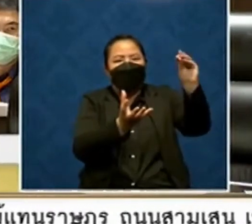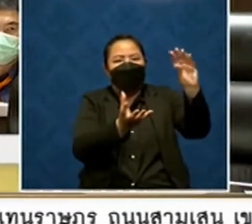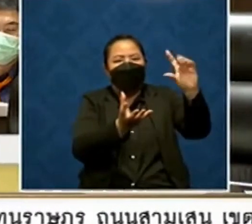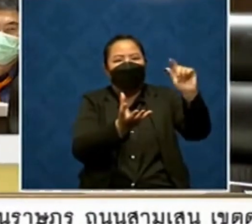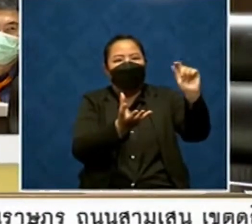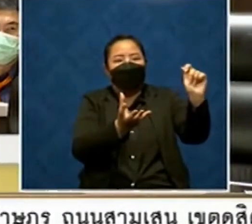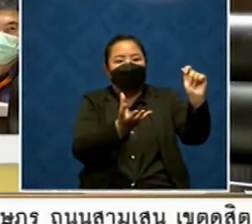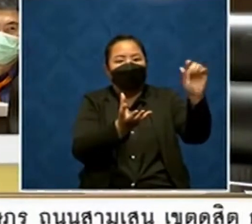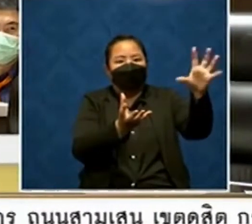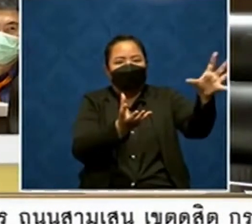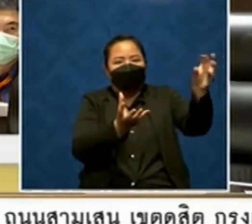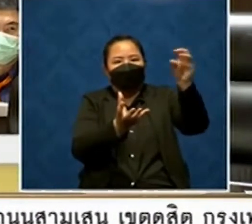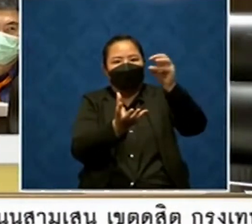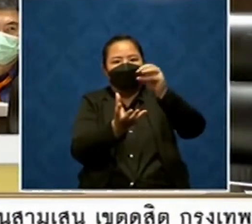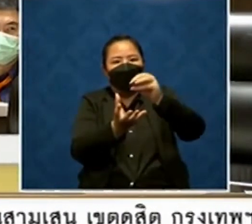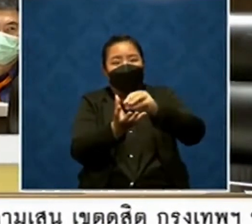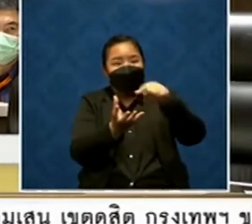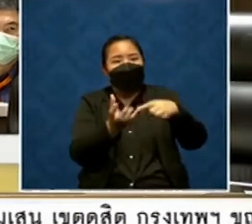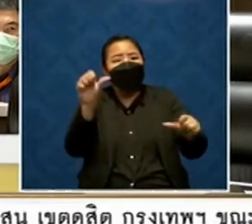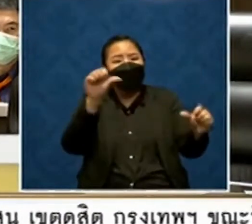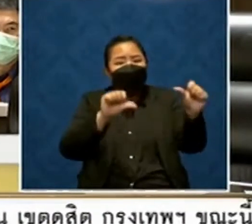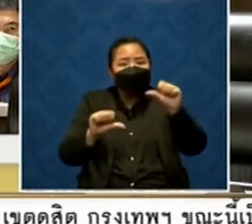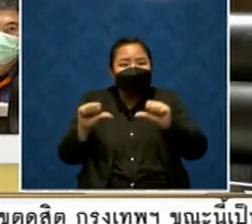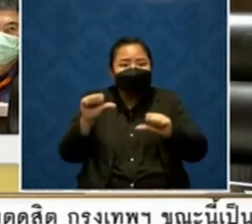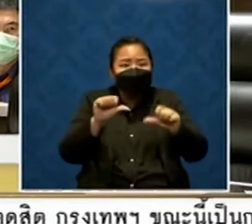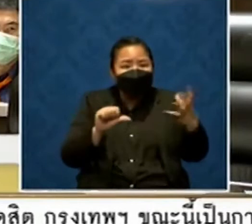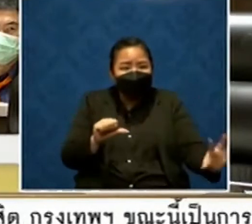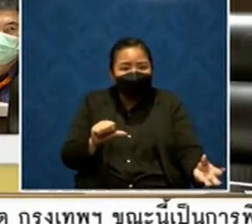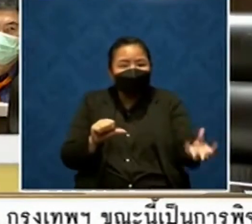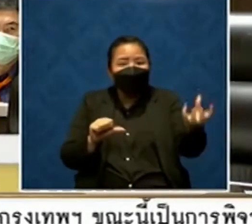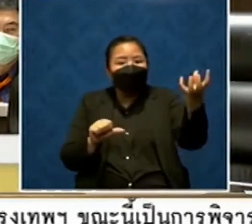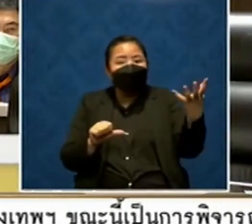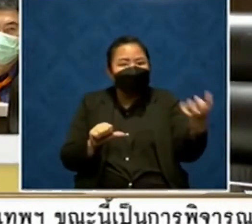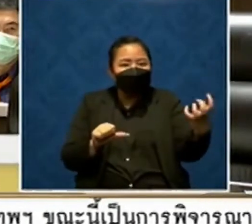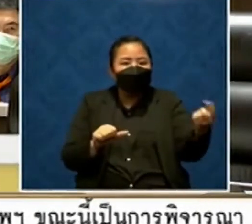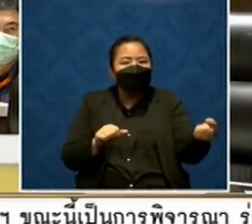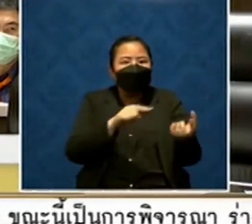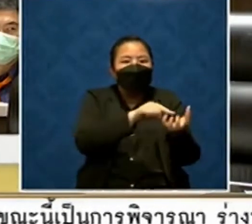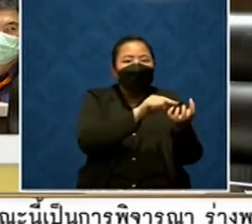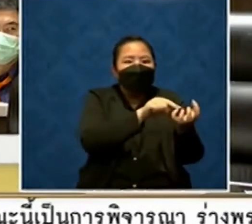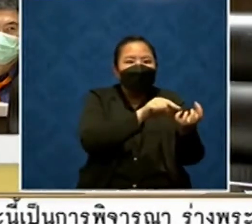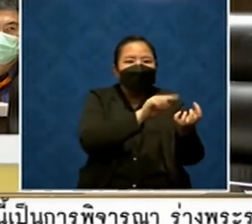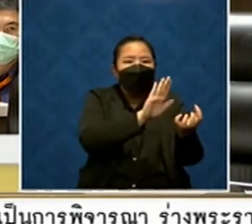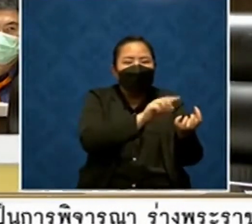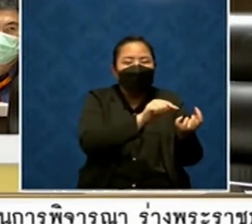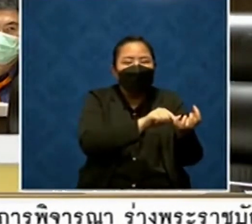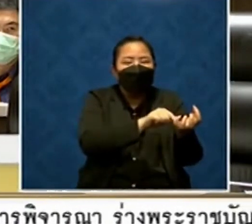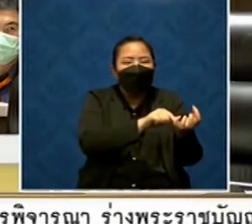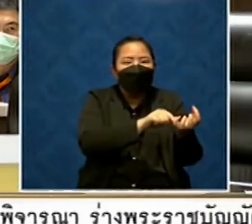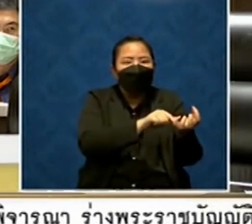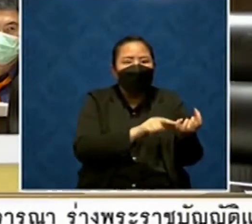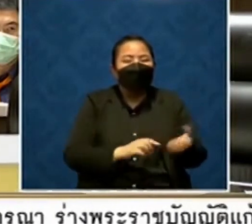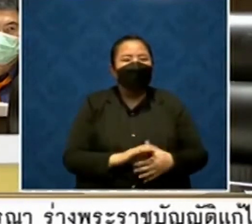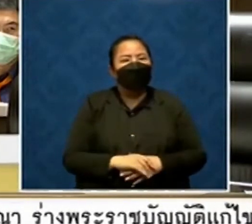เกิดเราพูดถึงประชาชนเนี่ยมันคงคุยกันไม่ยากใช่ไหมคะคือวันนั้นครูก็คือวันที่อภิปรายแล้ว